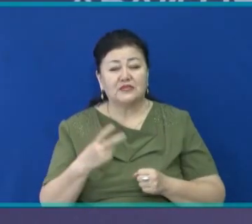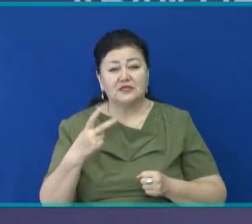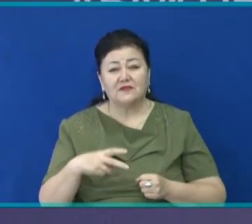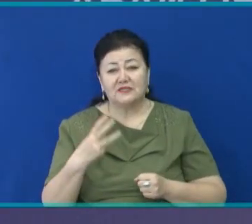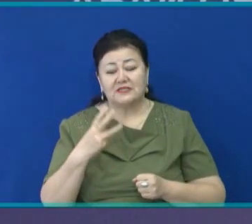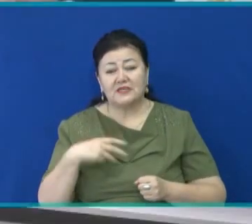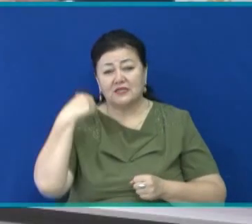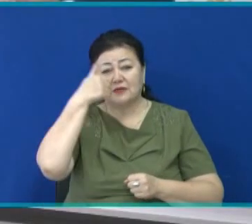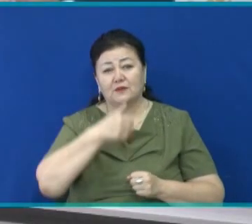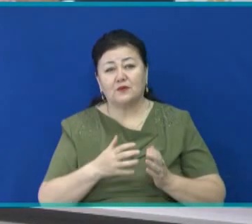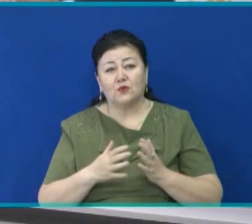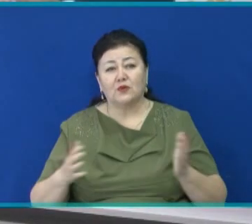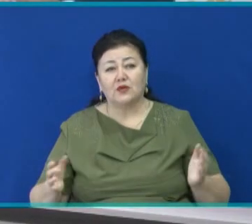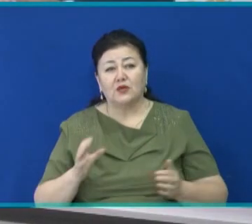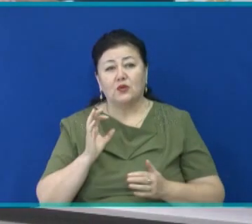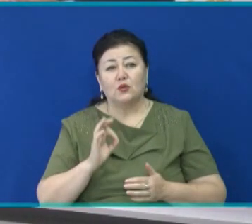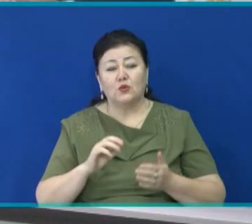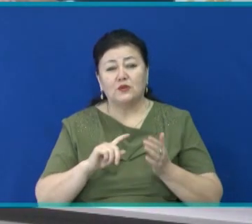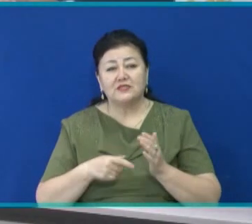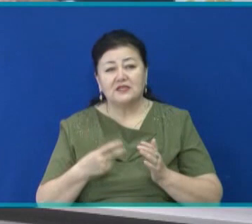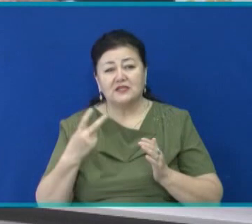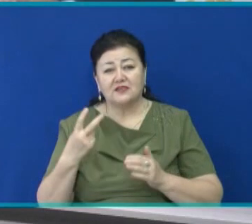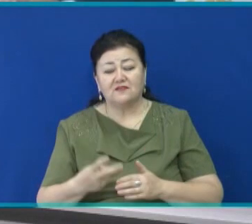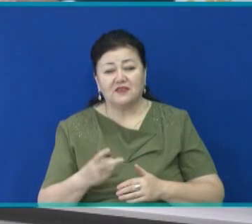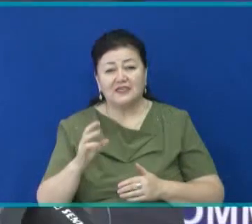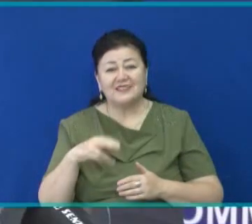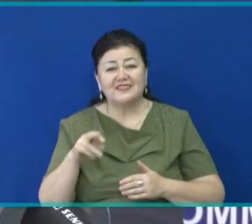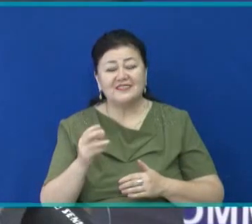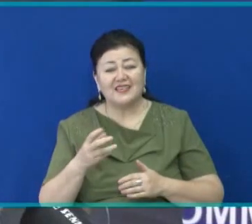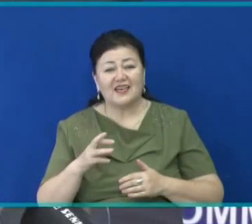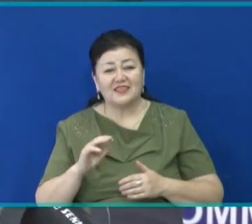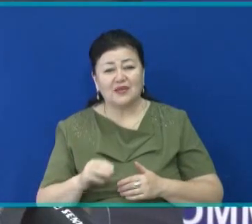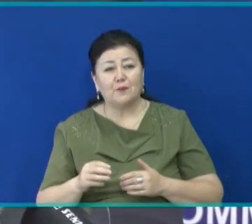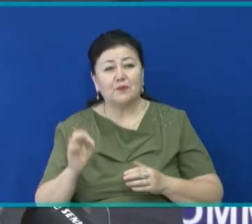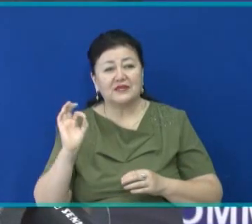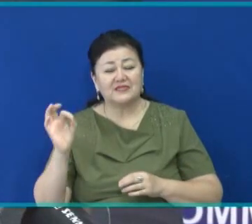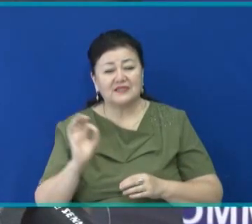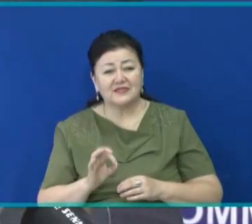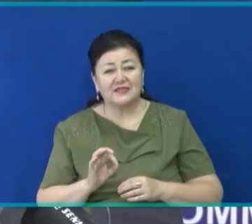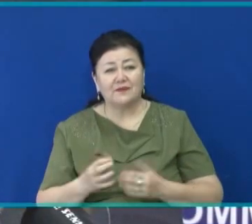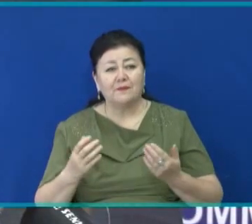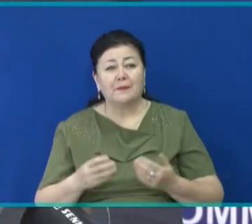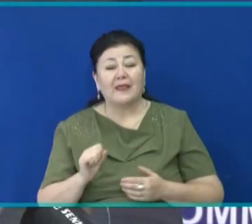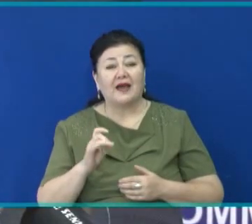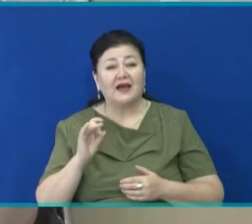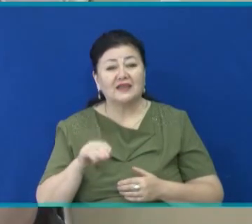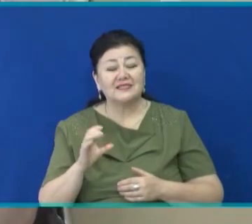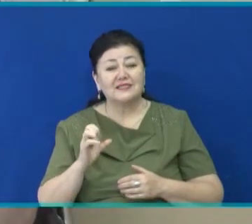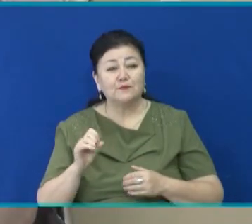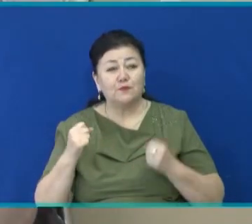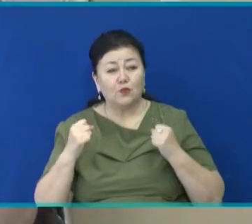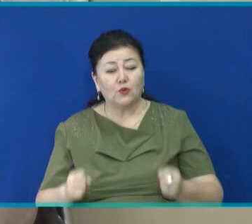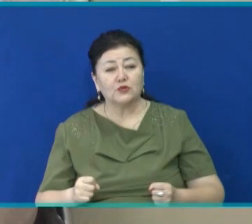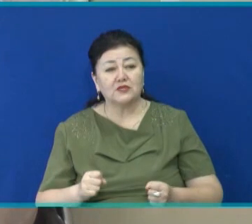показатель увеличился на 0,2%. В области Абай на электронной платформе «Артспорт» реализуется